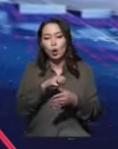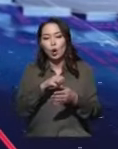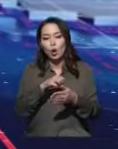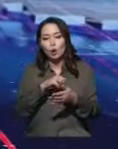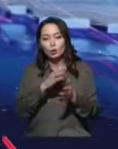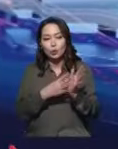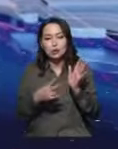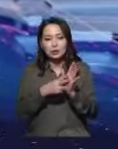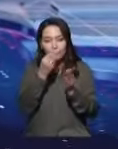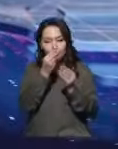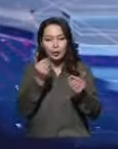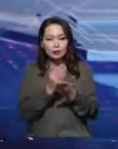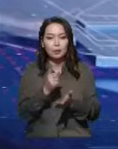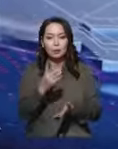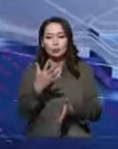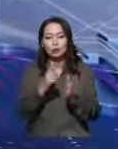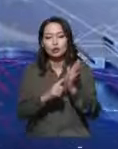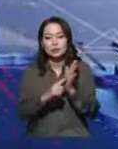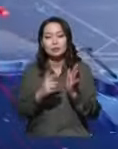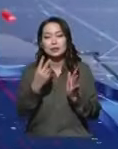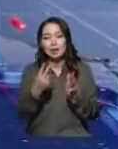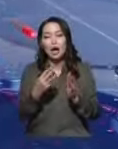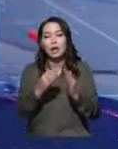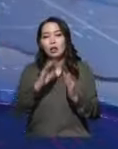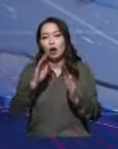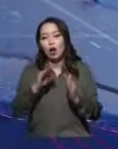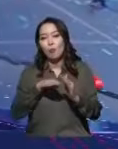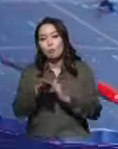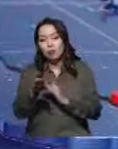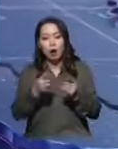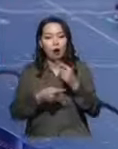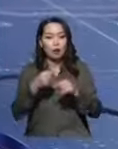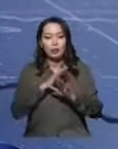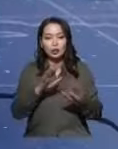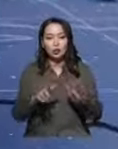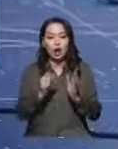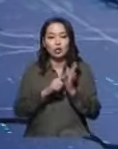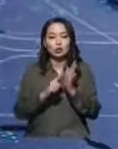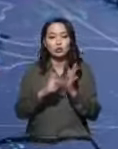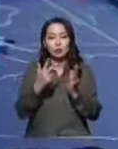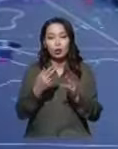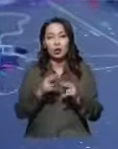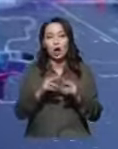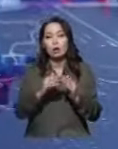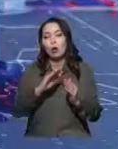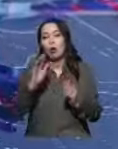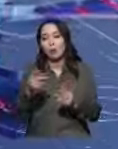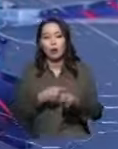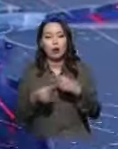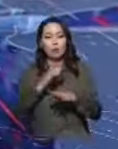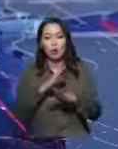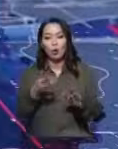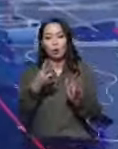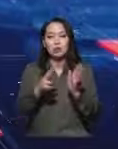кеткен, оның 1572-сі үйінен шығып қайта оралмаған, ал 73-і автокөлікпен кеткеннен кері қайрылмаған, 38 адам жұмыстан